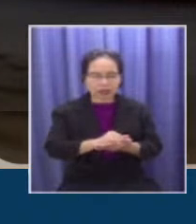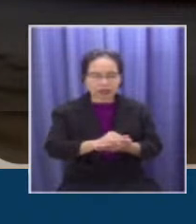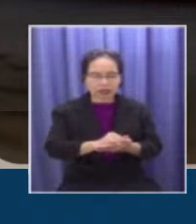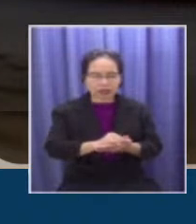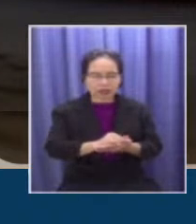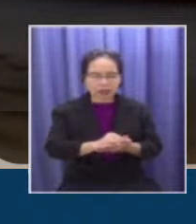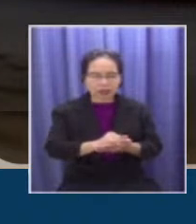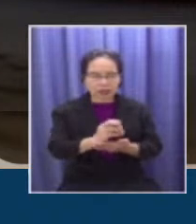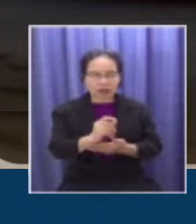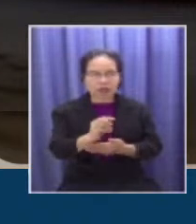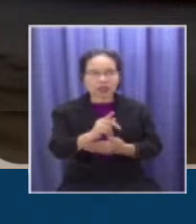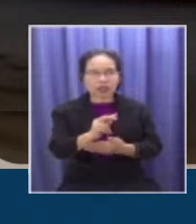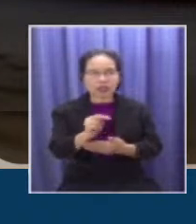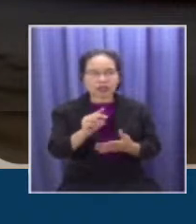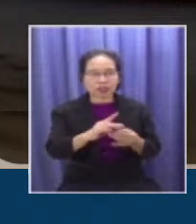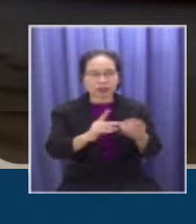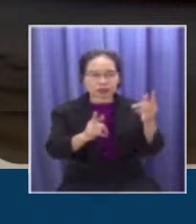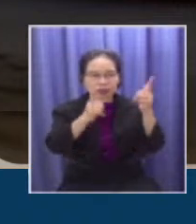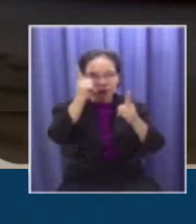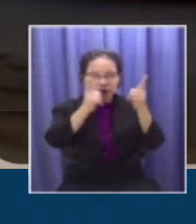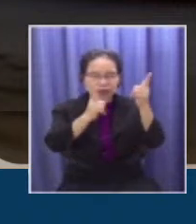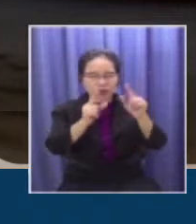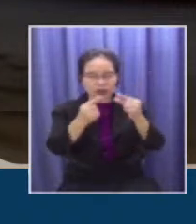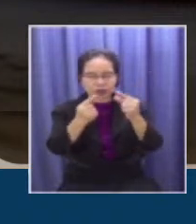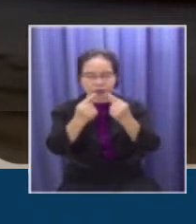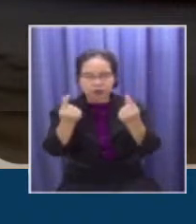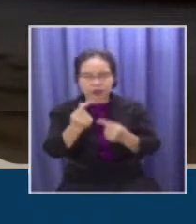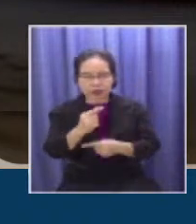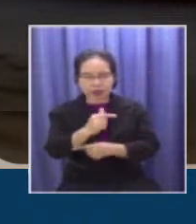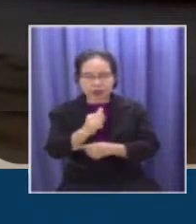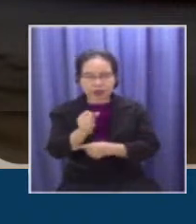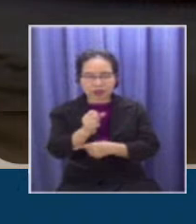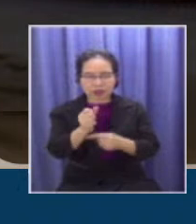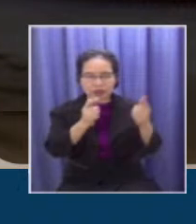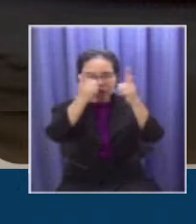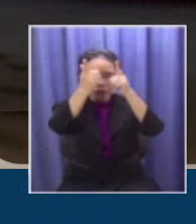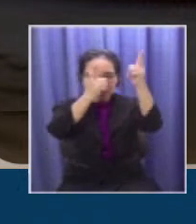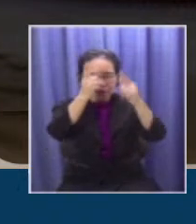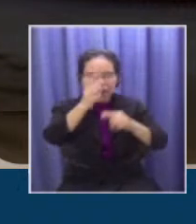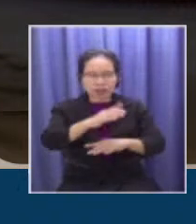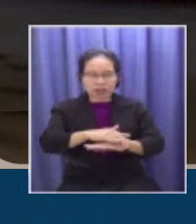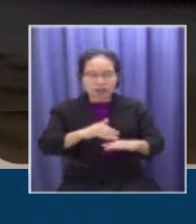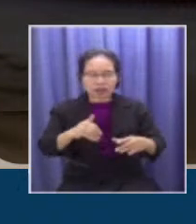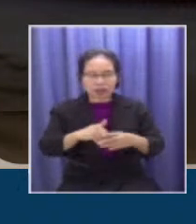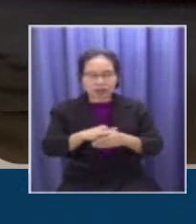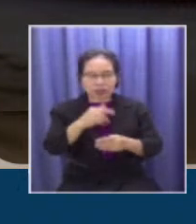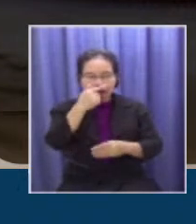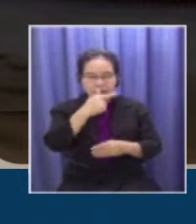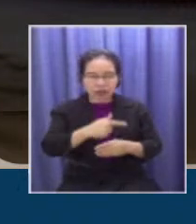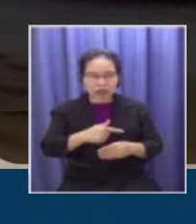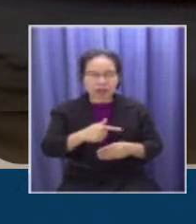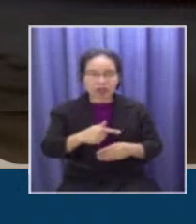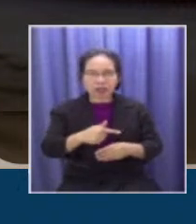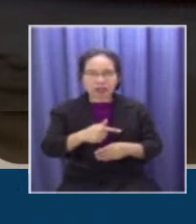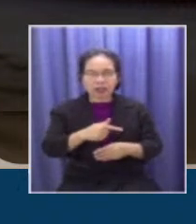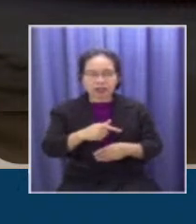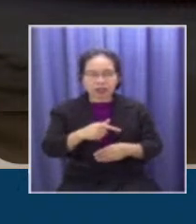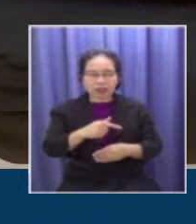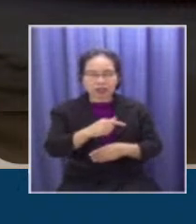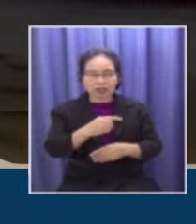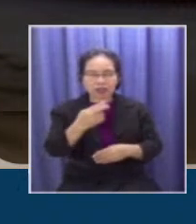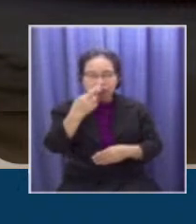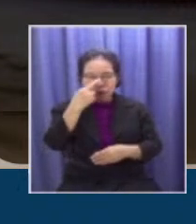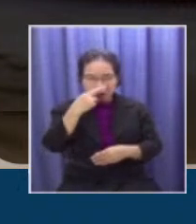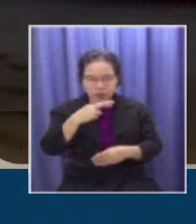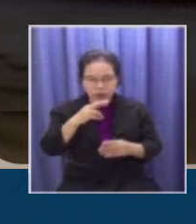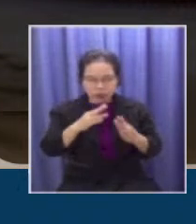owia kwan ye kire ensroma mu ano ye fane zodiac wo Greek